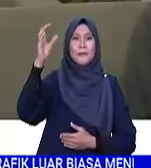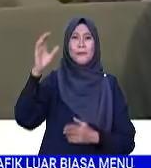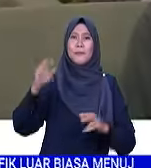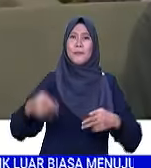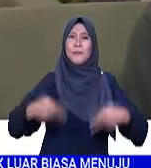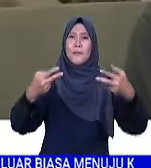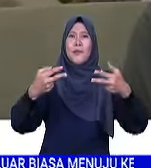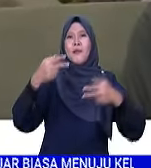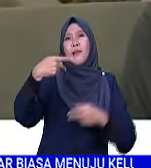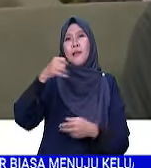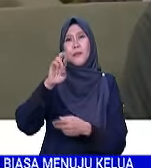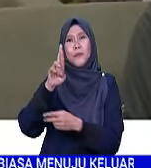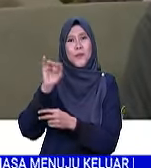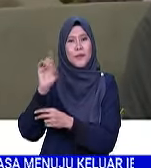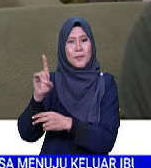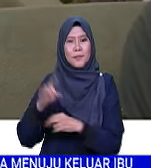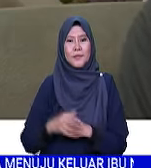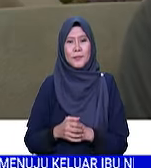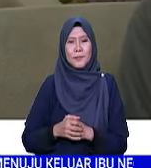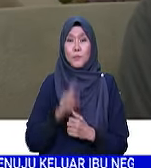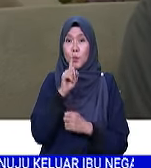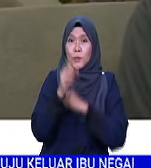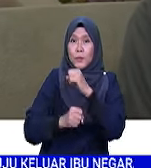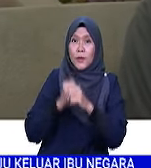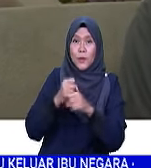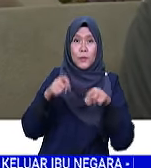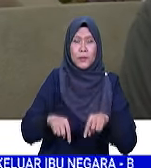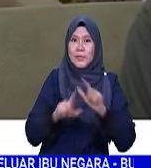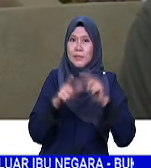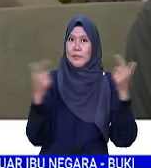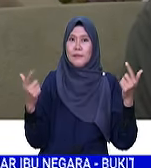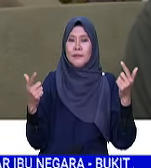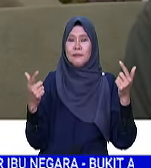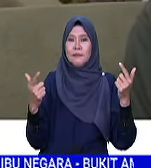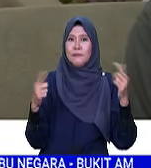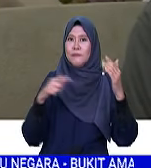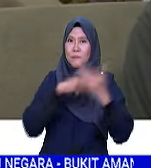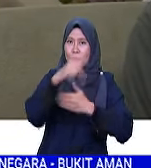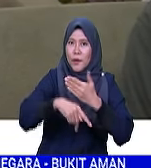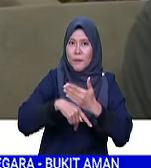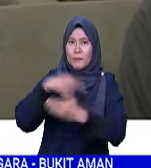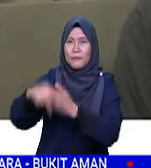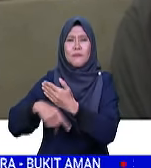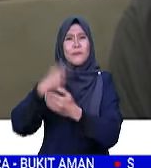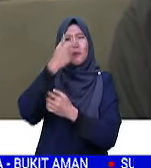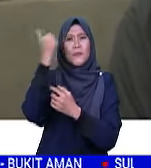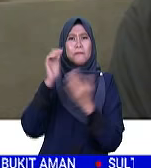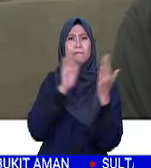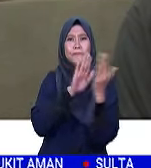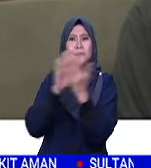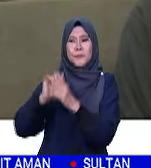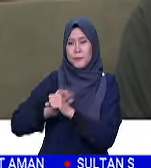hybrid. Tahun ini memang berlainan memandangkan kita masih berdepan dengan